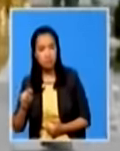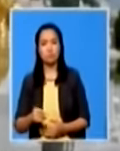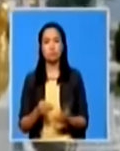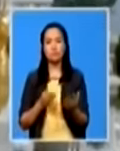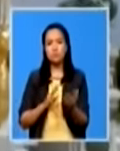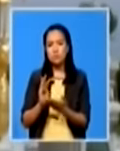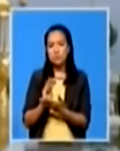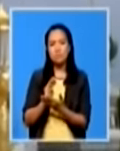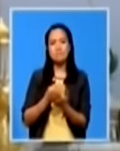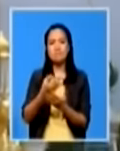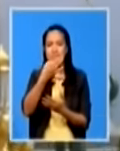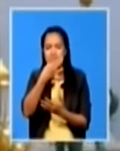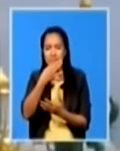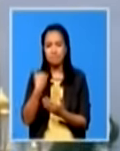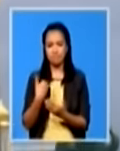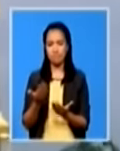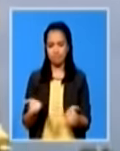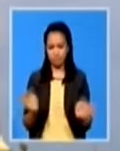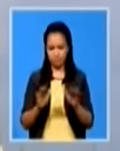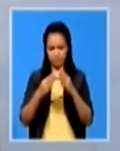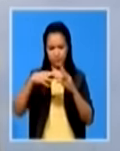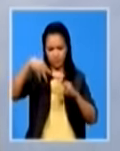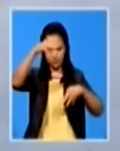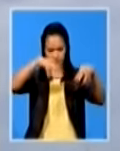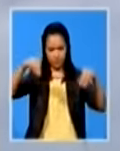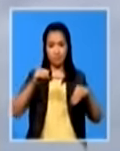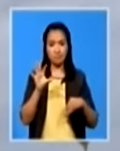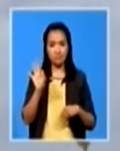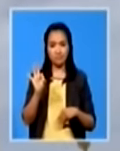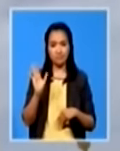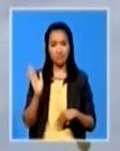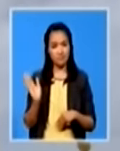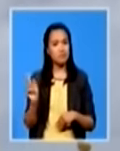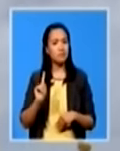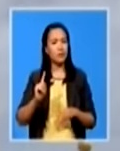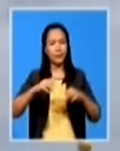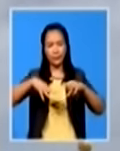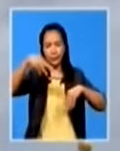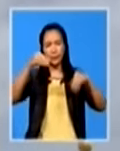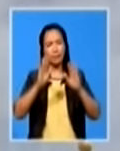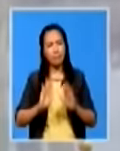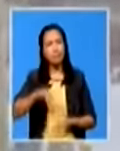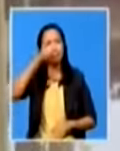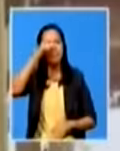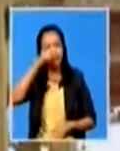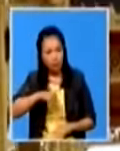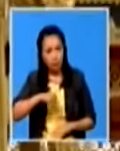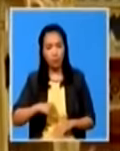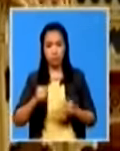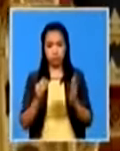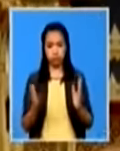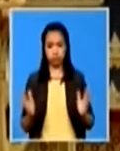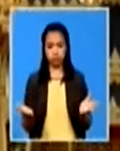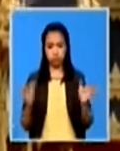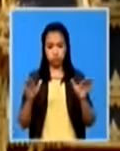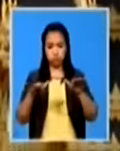จตุรมุขโถงมียอดทรงปราสาท9ยอดเป็นสถาปัตยกรรมเรือนยอดแบบไทยที่มีจำนวนยอดปราสาทม